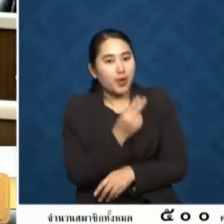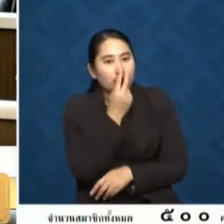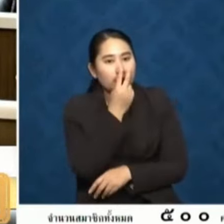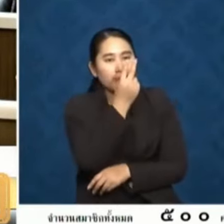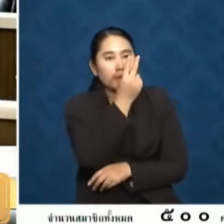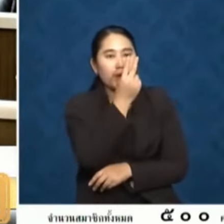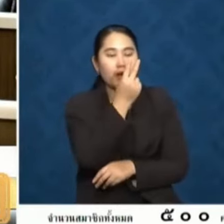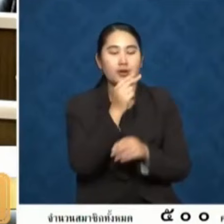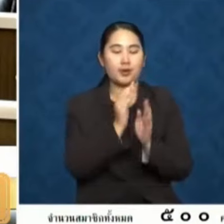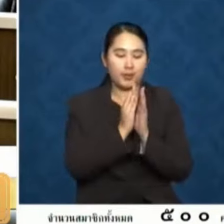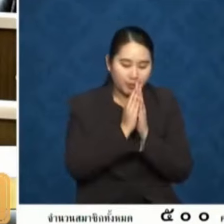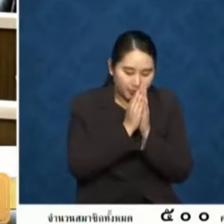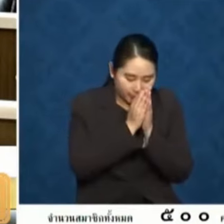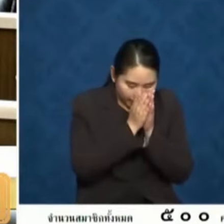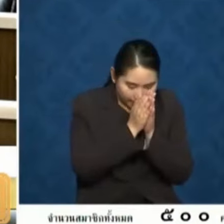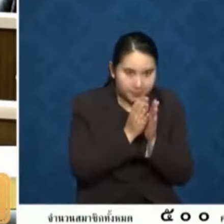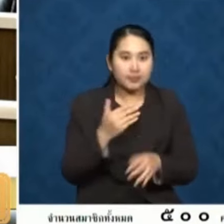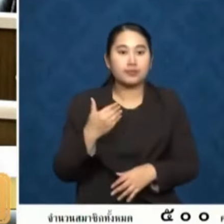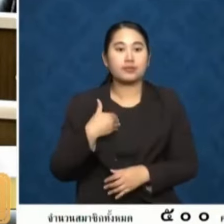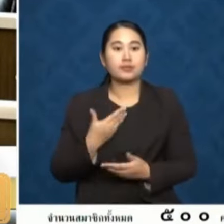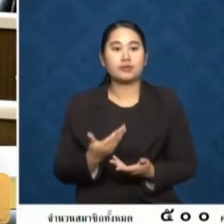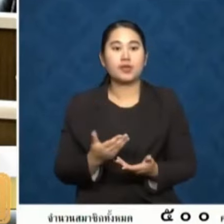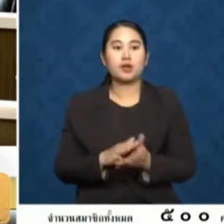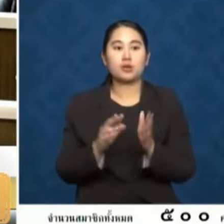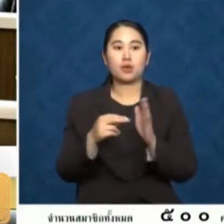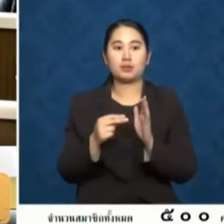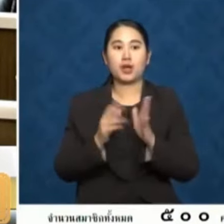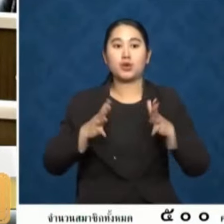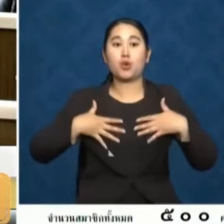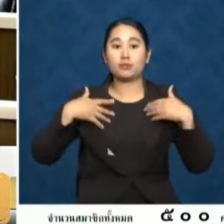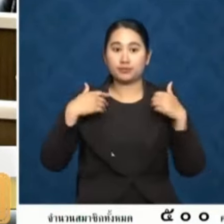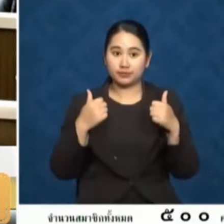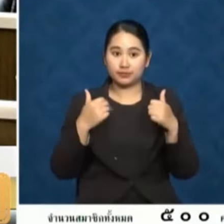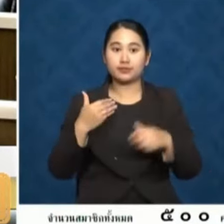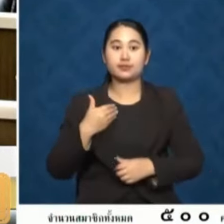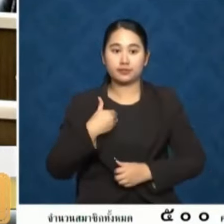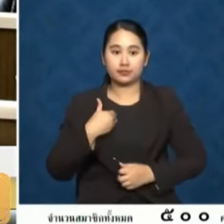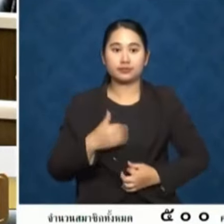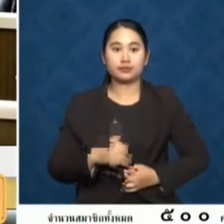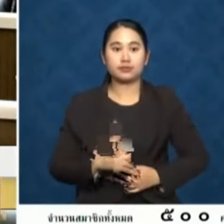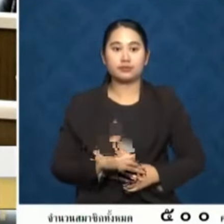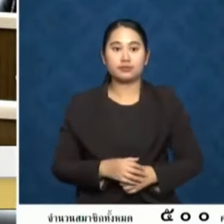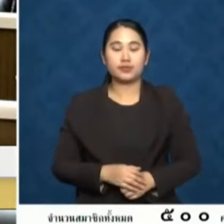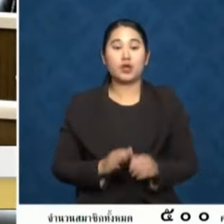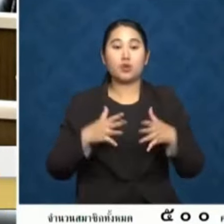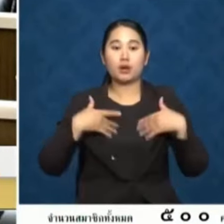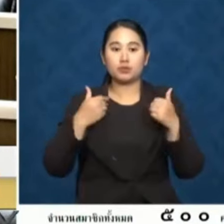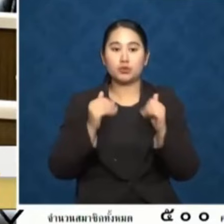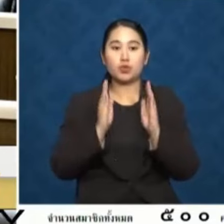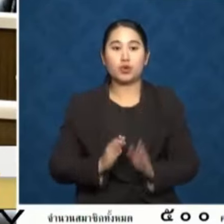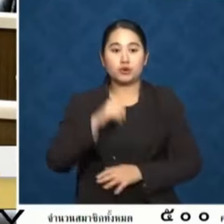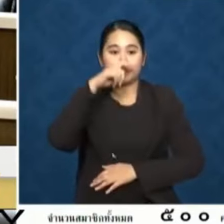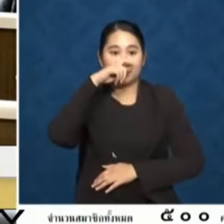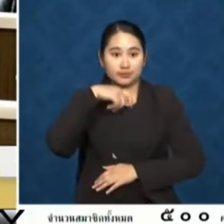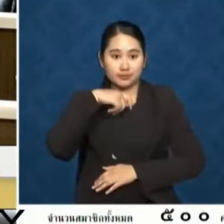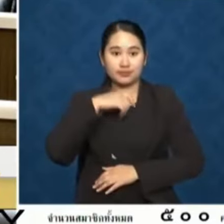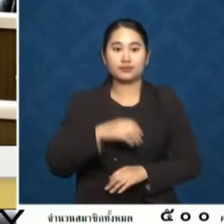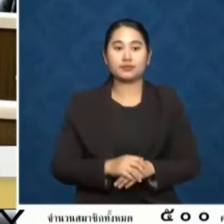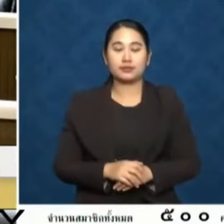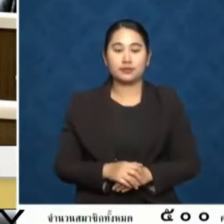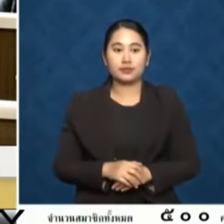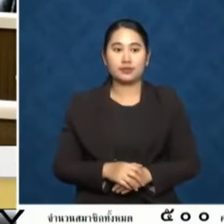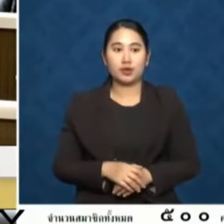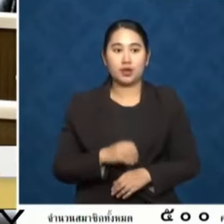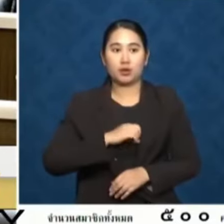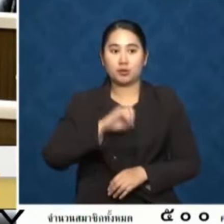แล้วก็ลุกก้มลงกราบนี่คือความสุขของคนไทยเพราะงั้นผมบอกว่า